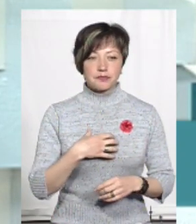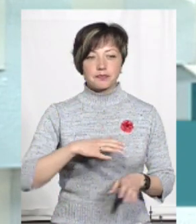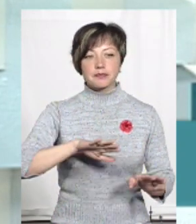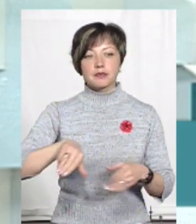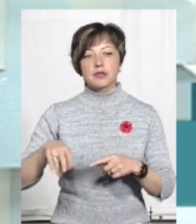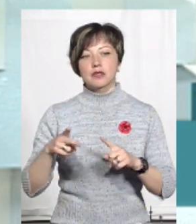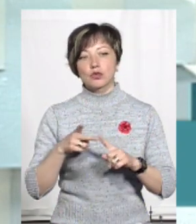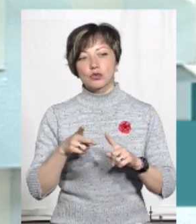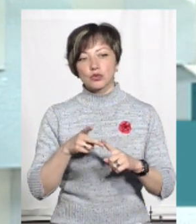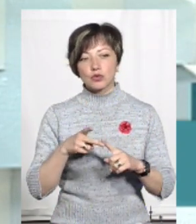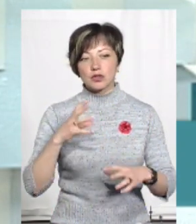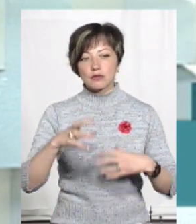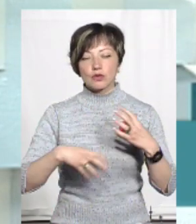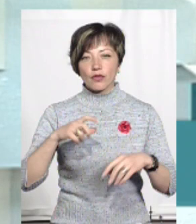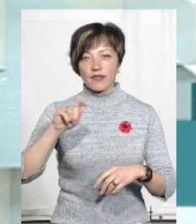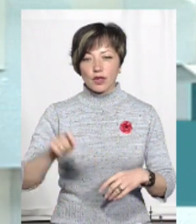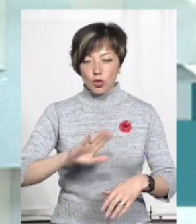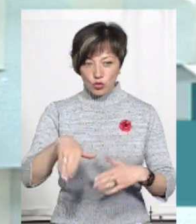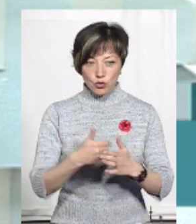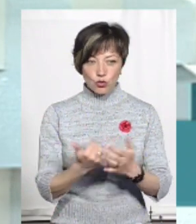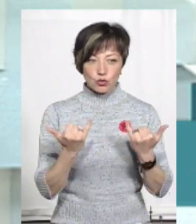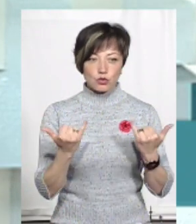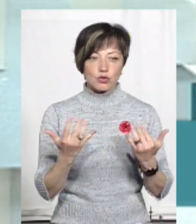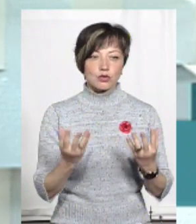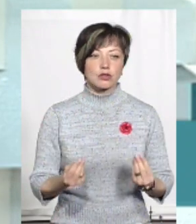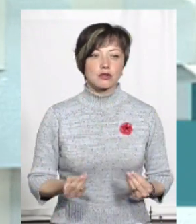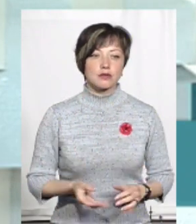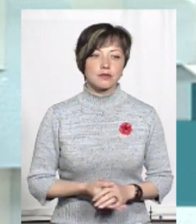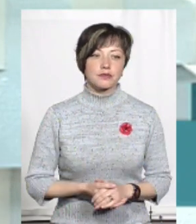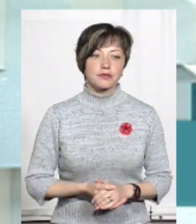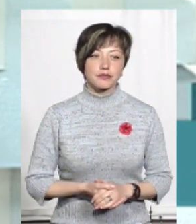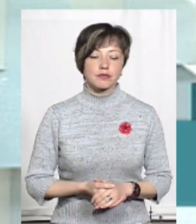після Другої світової війни і аж по сього часу.